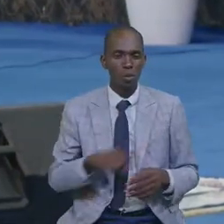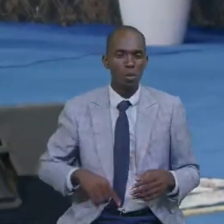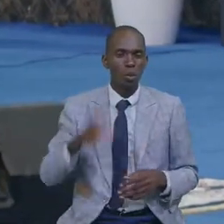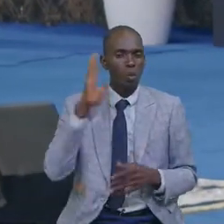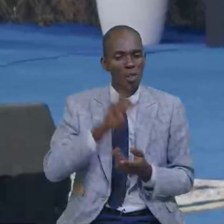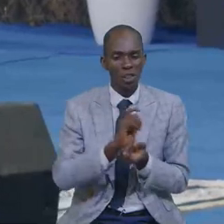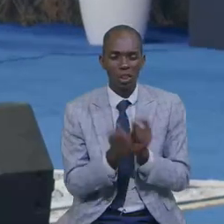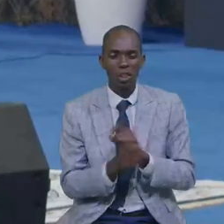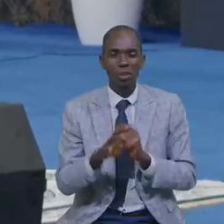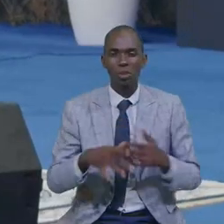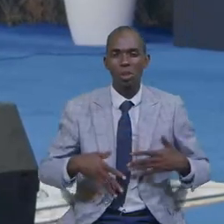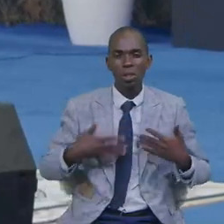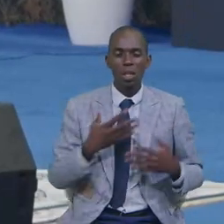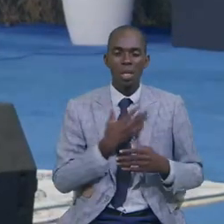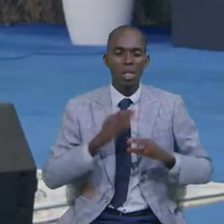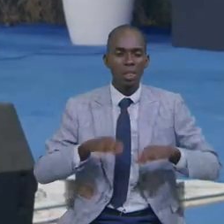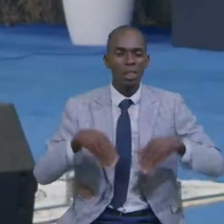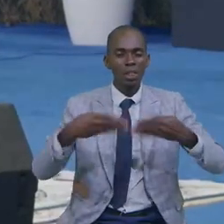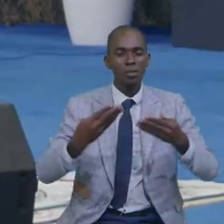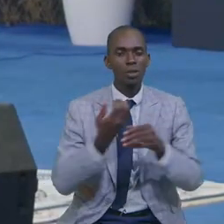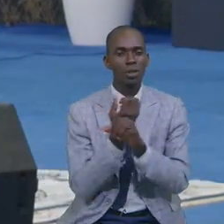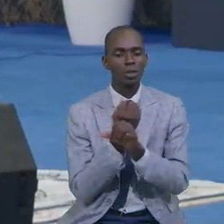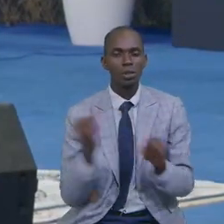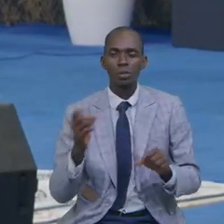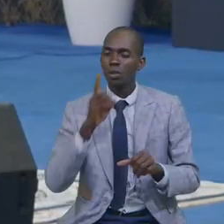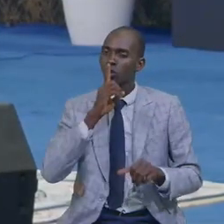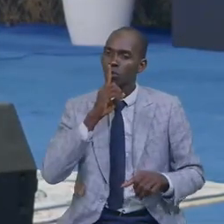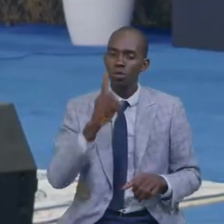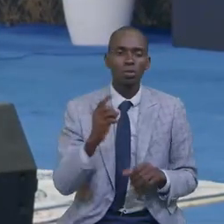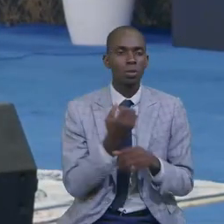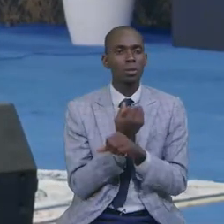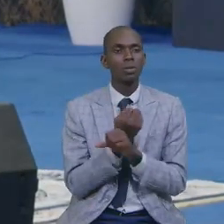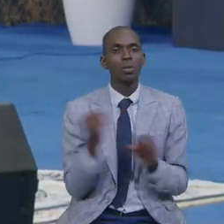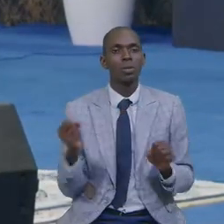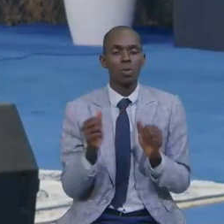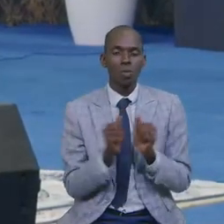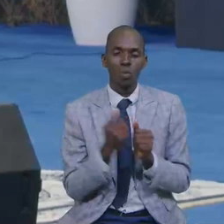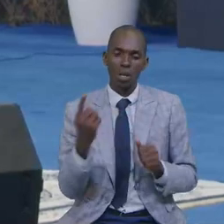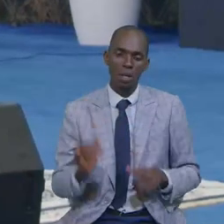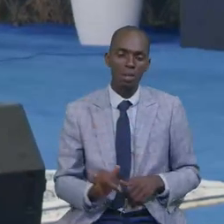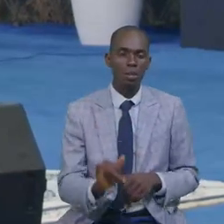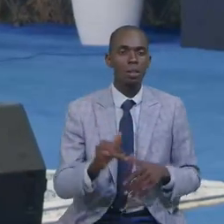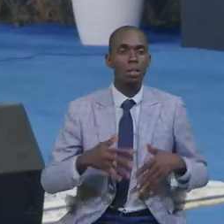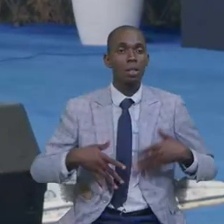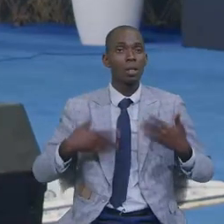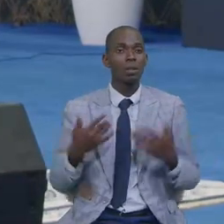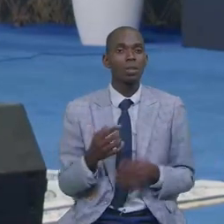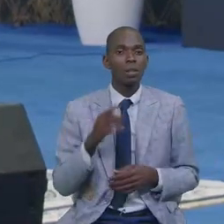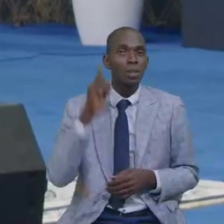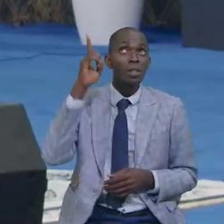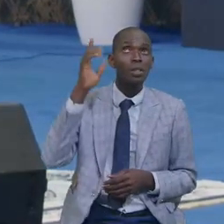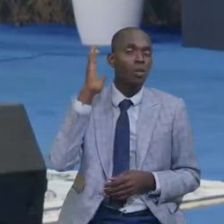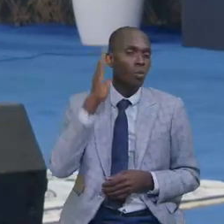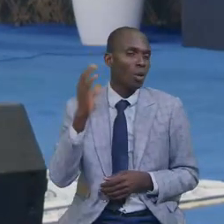Seigneur va changer ta vie et Dieu va te donner le salut le vrai salut avec la vie éternelle